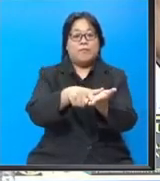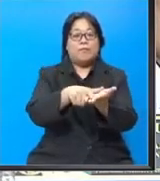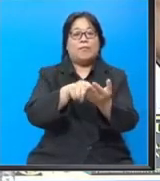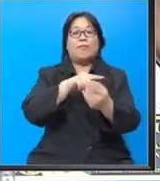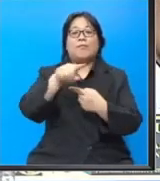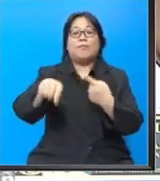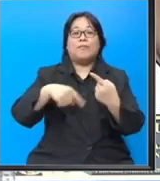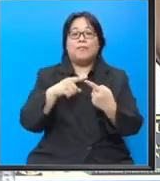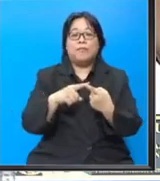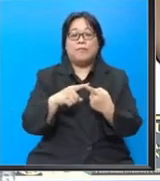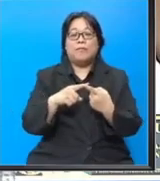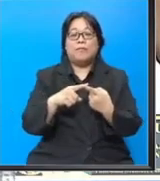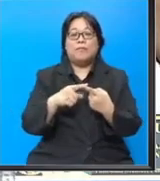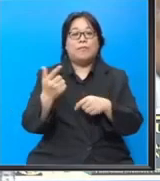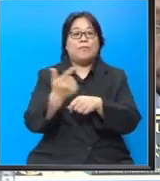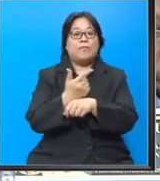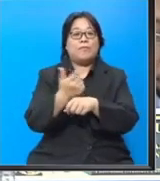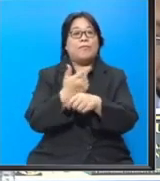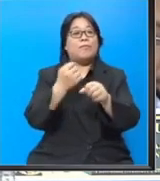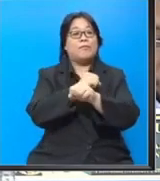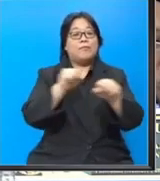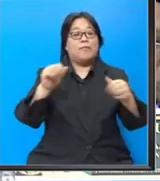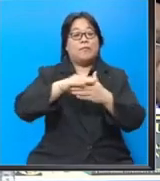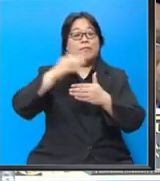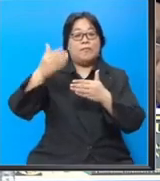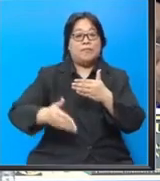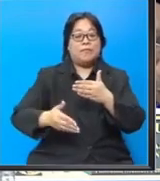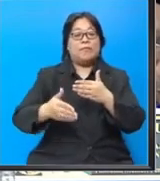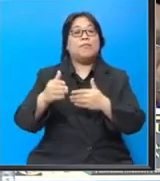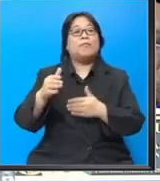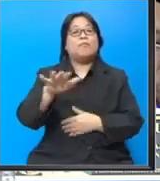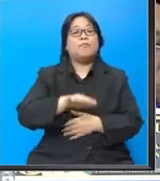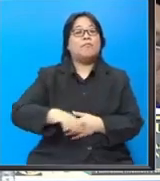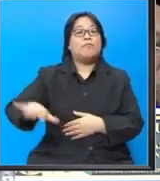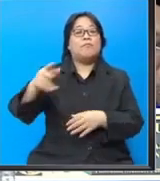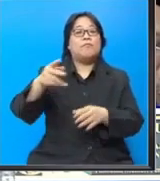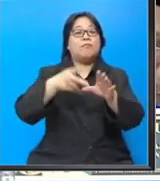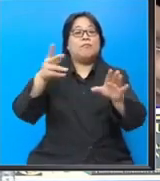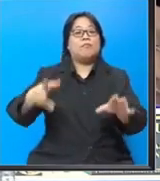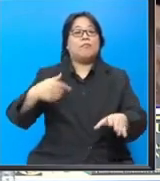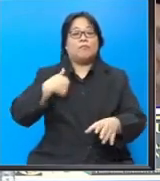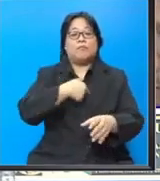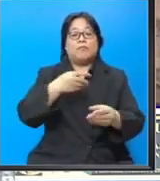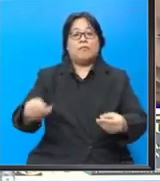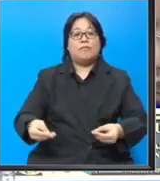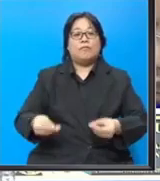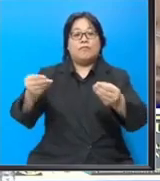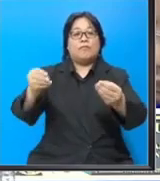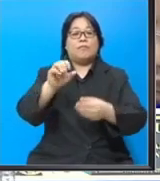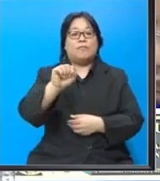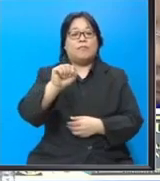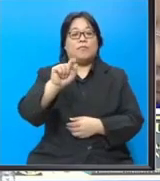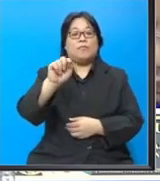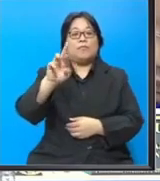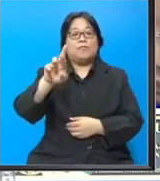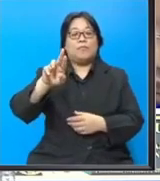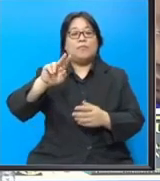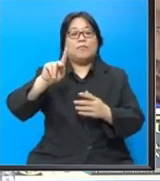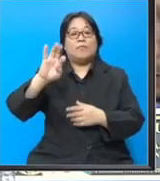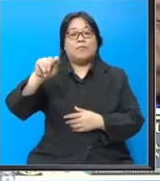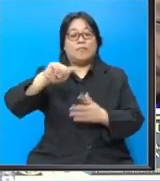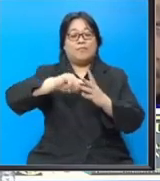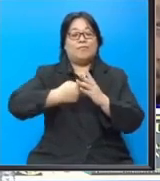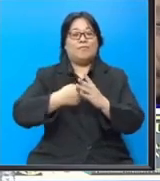apabila Club enih latihan telah diselesaikan Michael kita bekal Kan dengan starter kit tetap